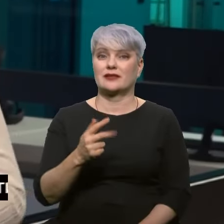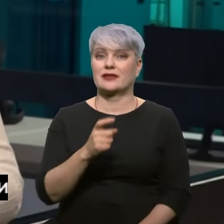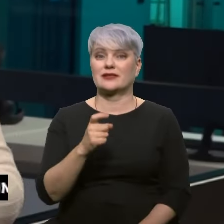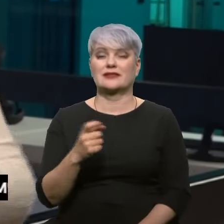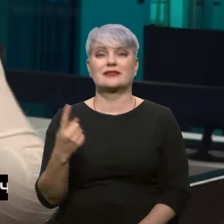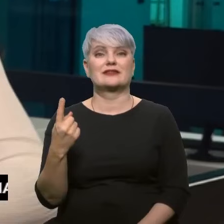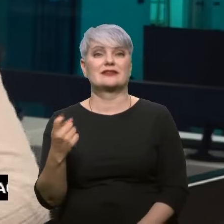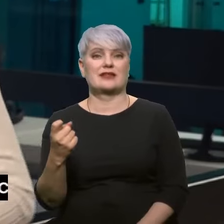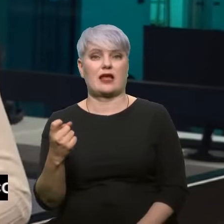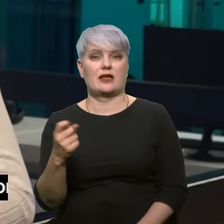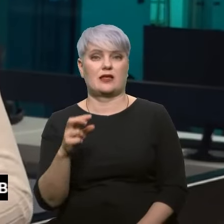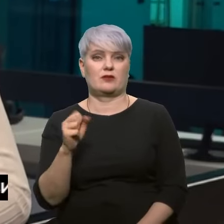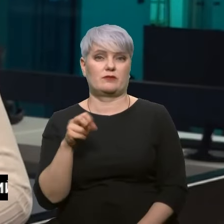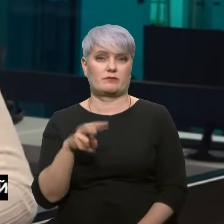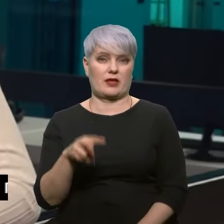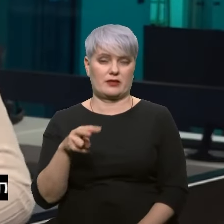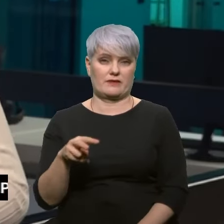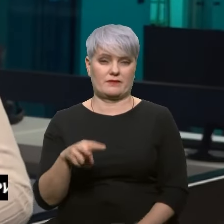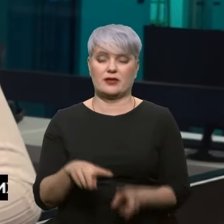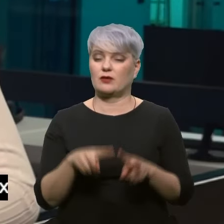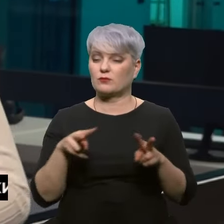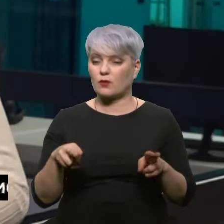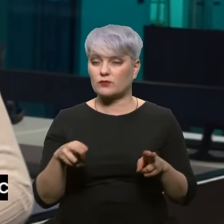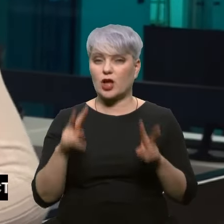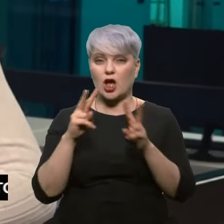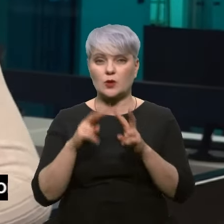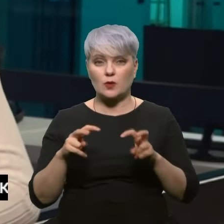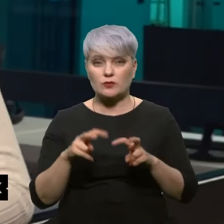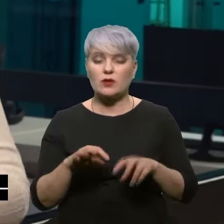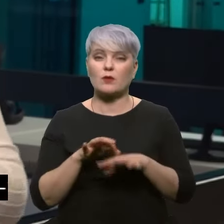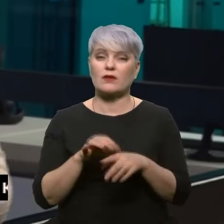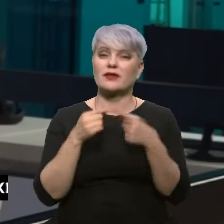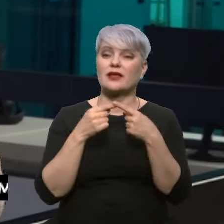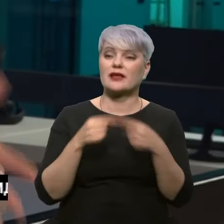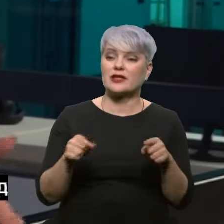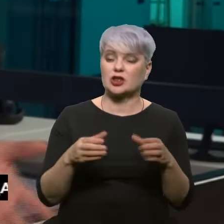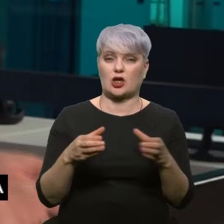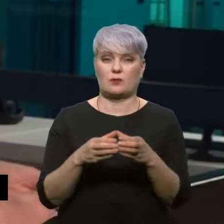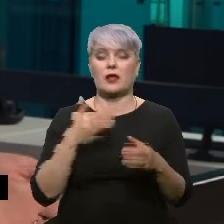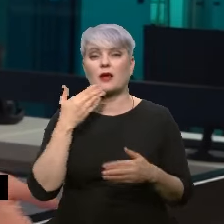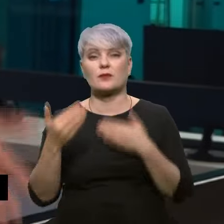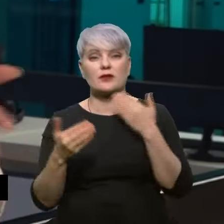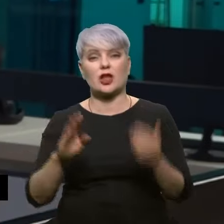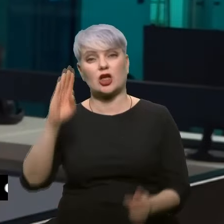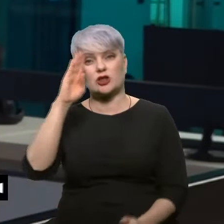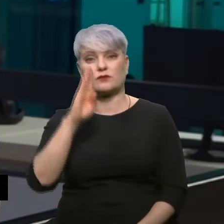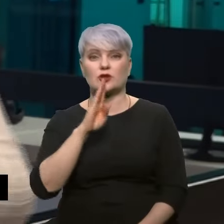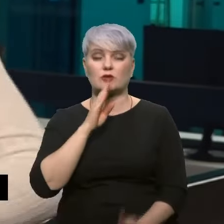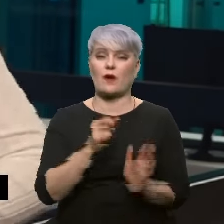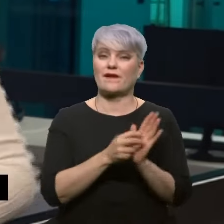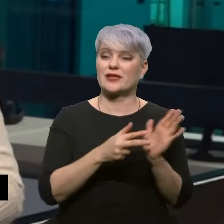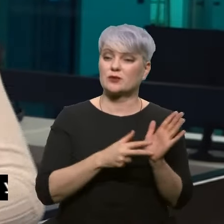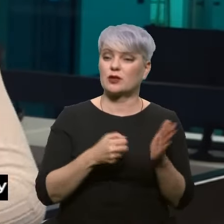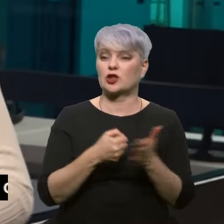балів. Подібне дослідження цього ж року провела і компанія Vox Україна разом з Фактом Груп. Спитали чоловіків та жінок віком від 18